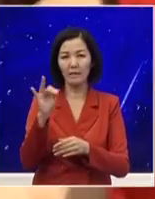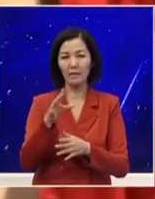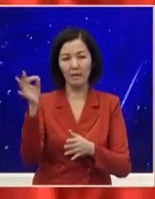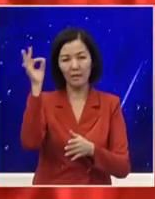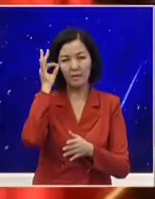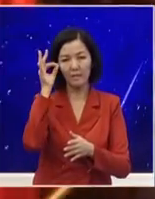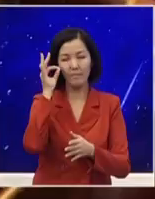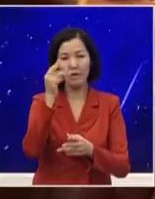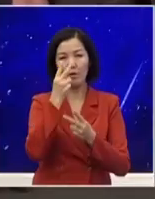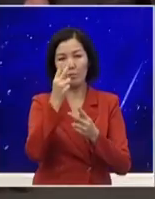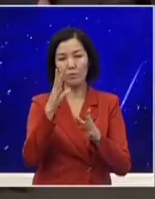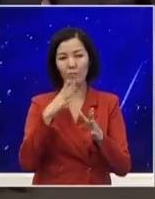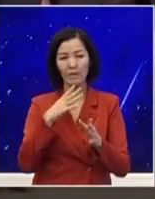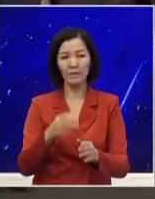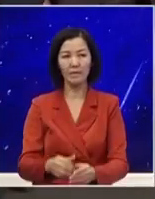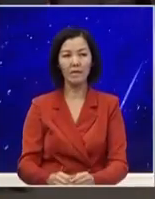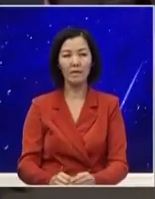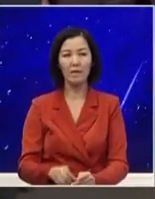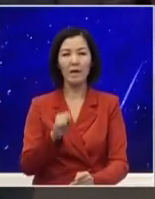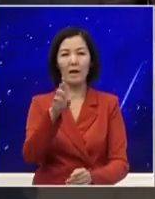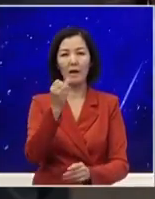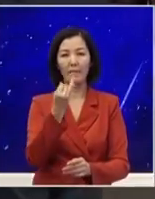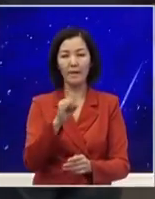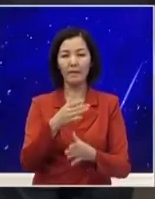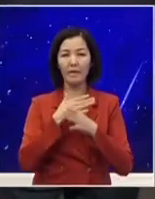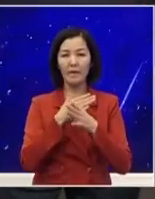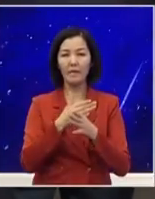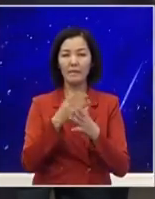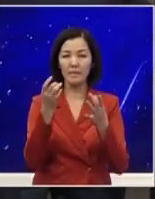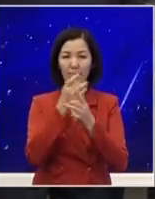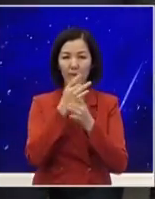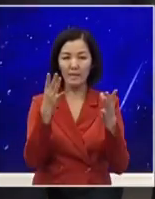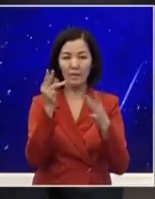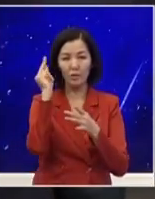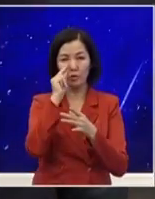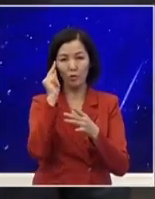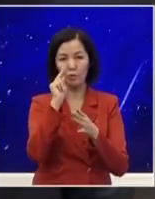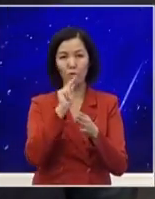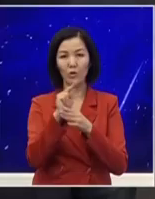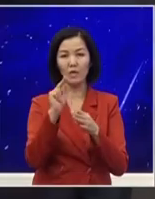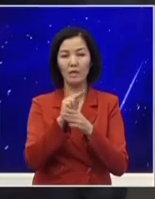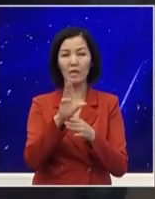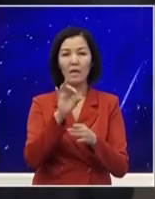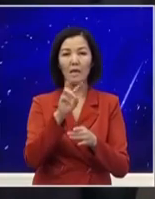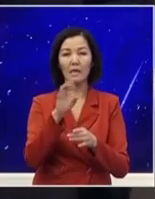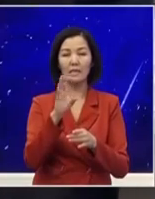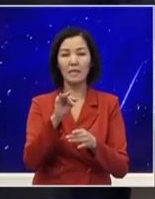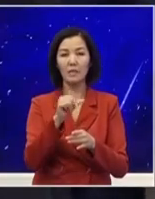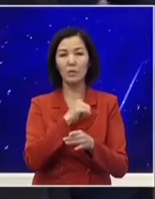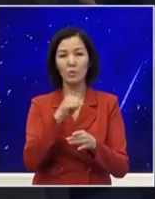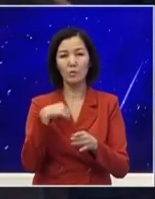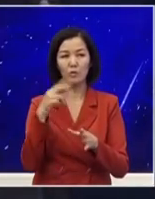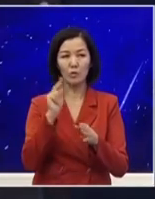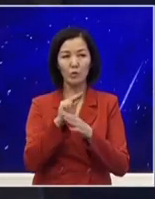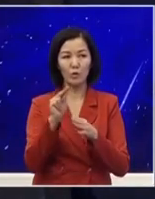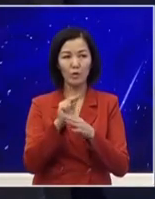қайсарлықтың кездесуіне куә болды. Абайдың арқасы бізге бірнеше мәдениетті сіңдіріп үйретіп кеткен. Міне Ескендірдің өзінде бізге әйтеуір үйретіп